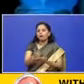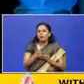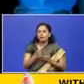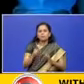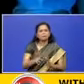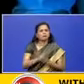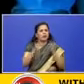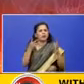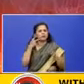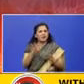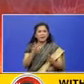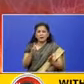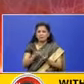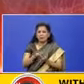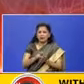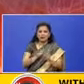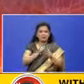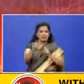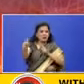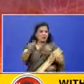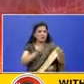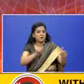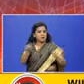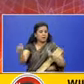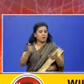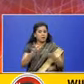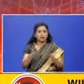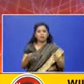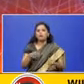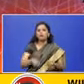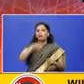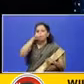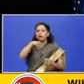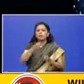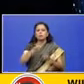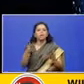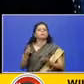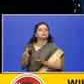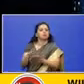बेहद दूर दराज के इलाके भी देश